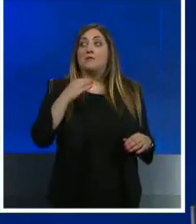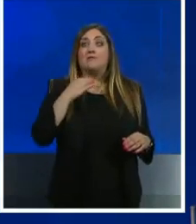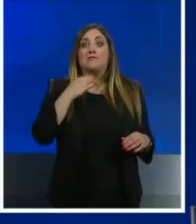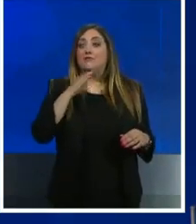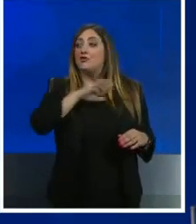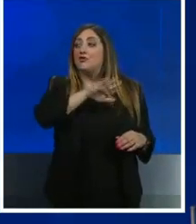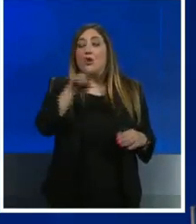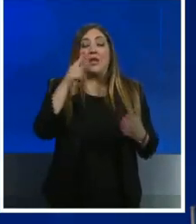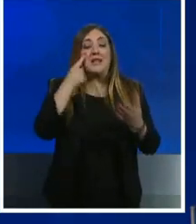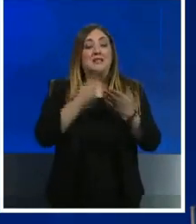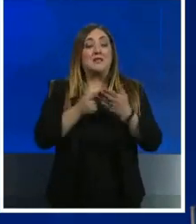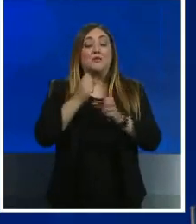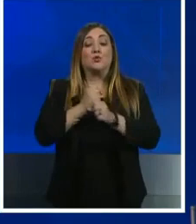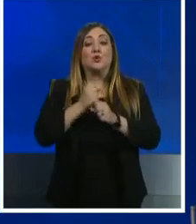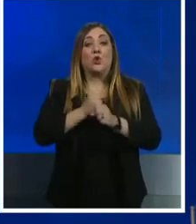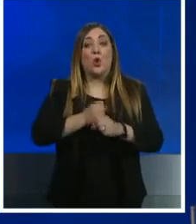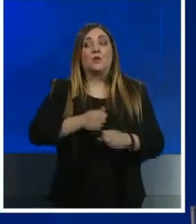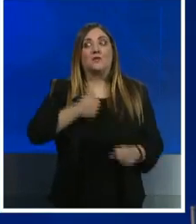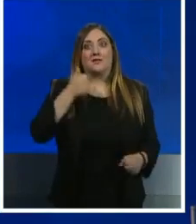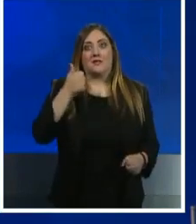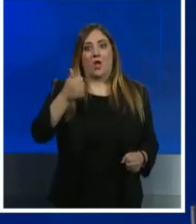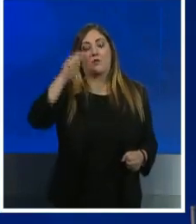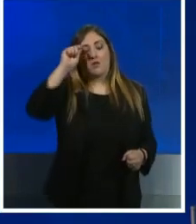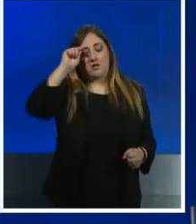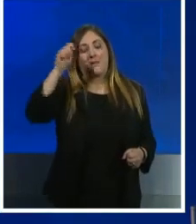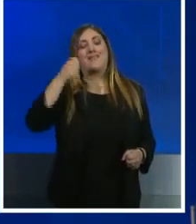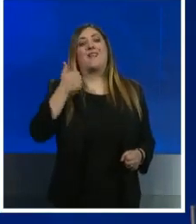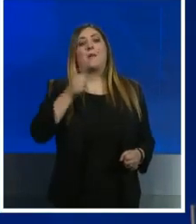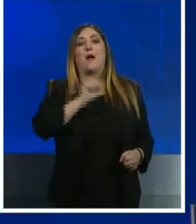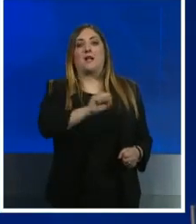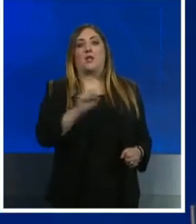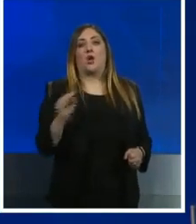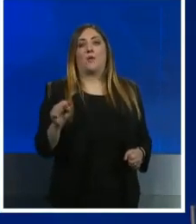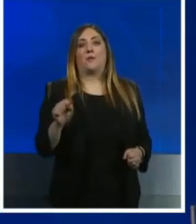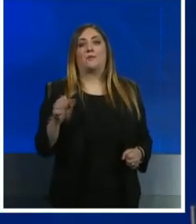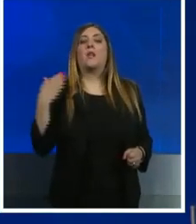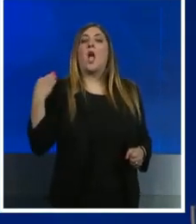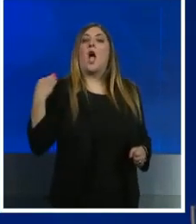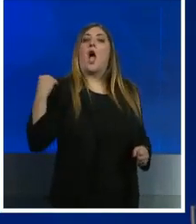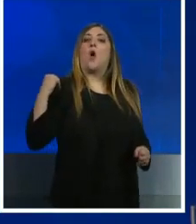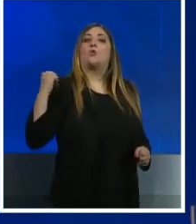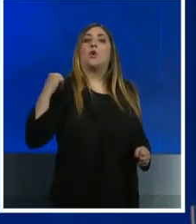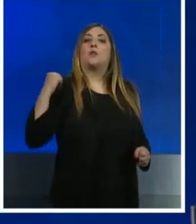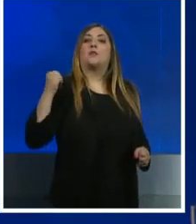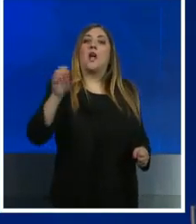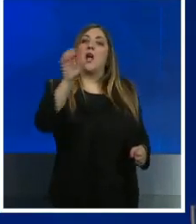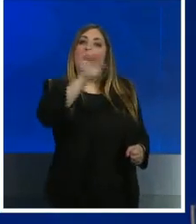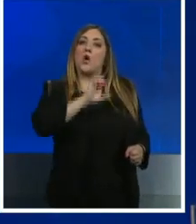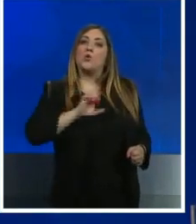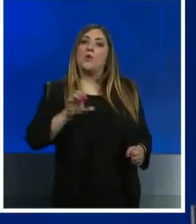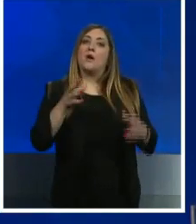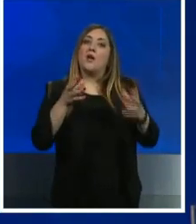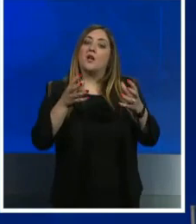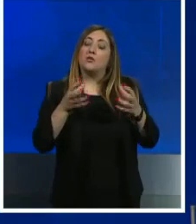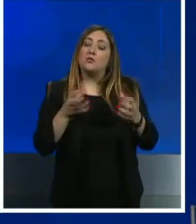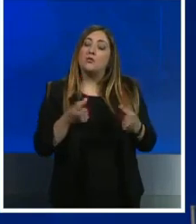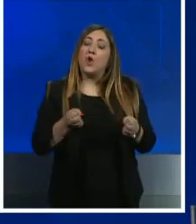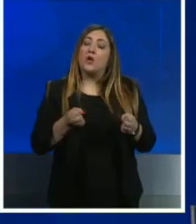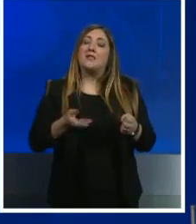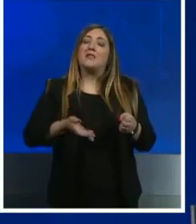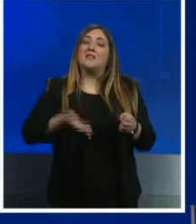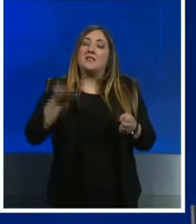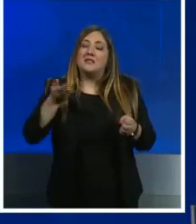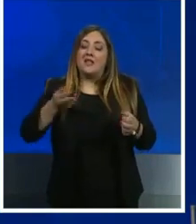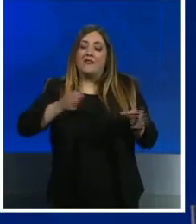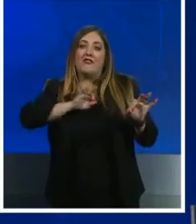tagħhom b'mod dinjetuż. S'intendi l-istituzzjoni Ewropej iridu jiftħu l-bibien iktar, innaqsu l-burokrazija,